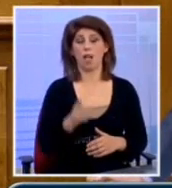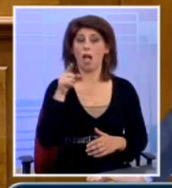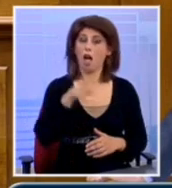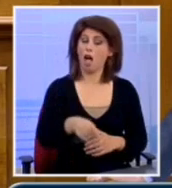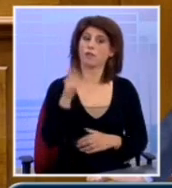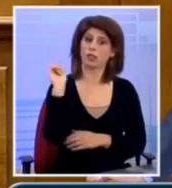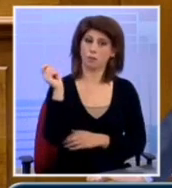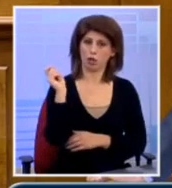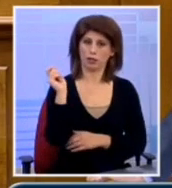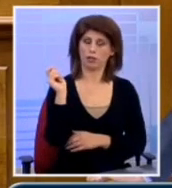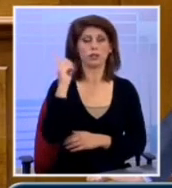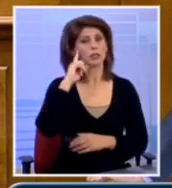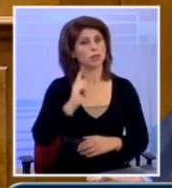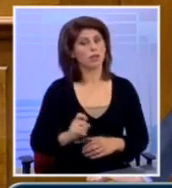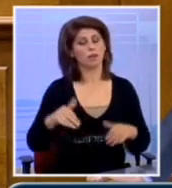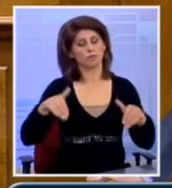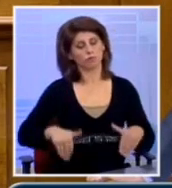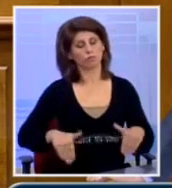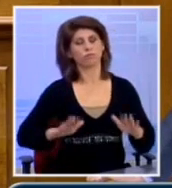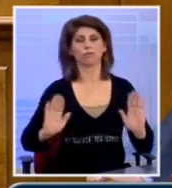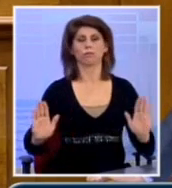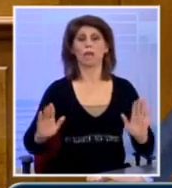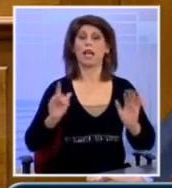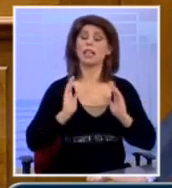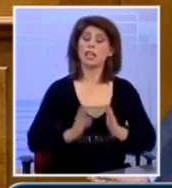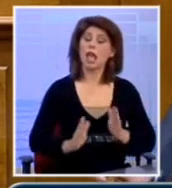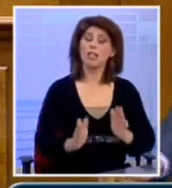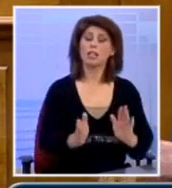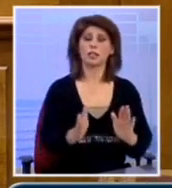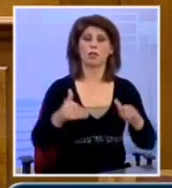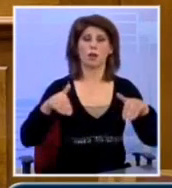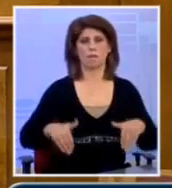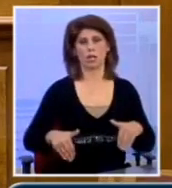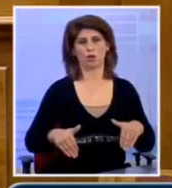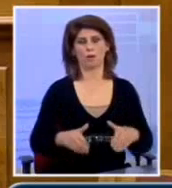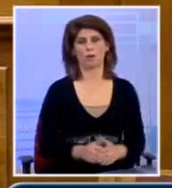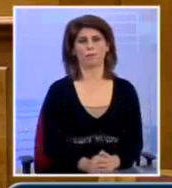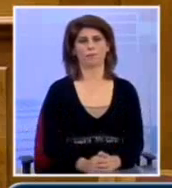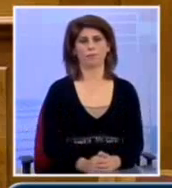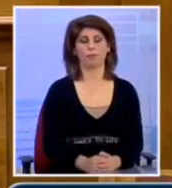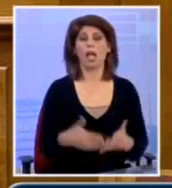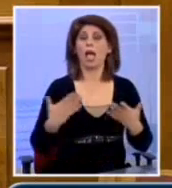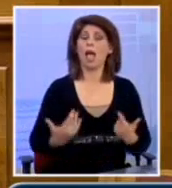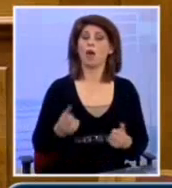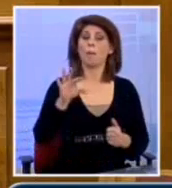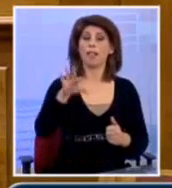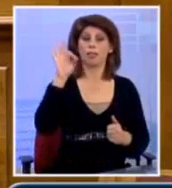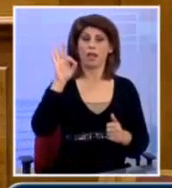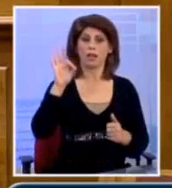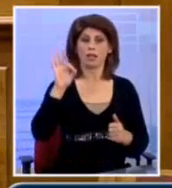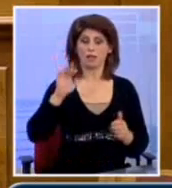την πολιτική γνωρίζουμε να υπηρετούμε και θα συνεχίσουμε να υπηρετούμε. Έχουμε διαλέξει